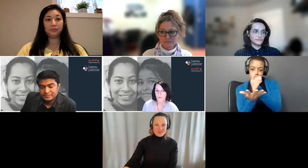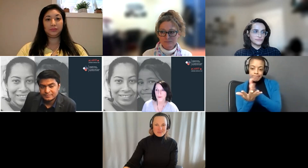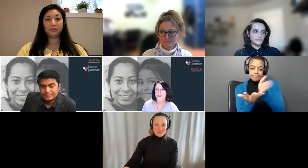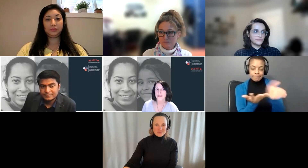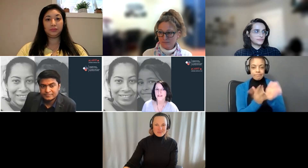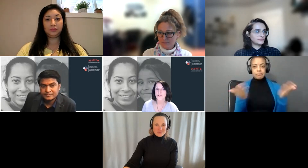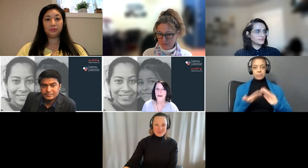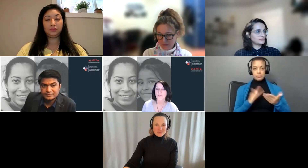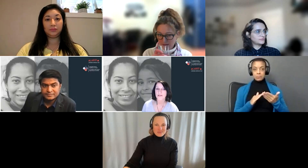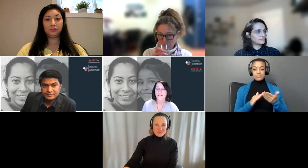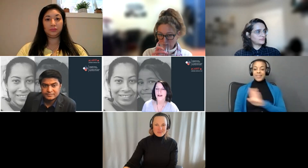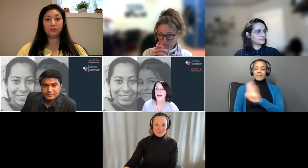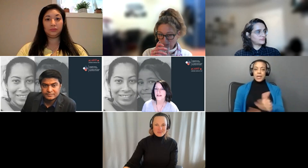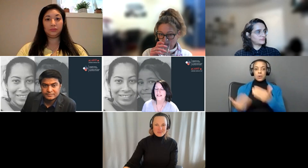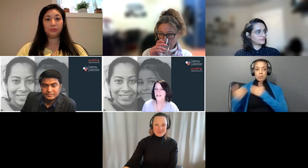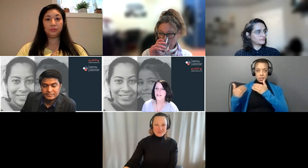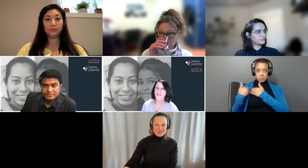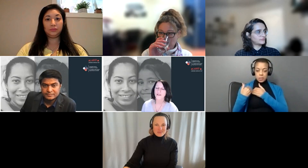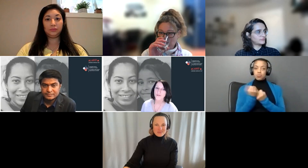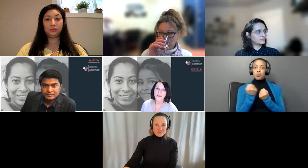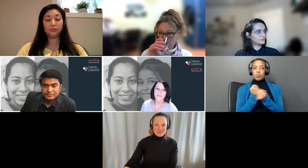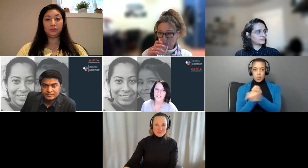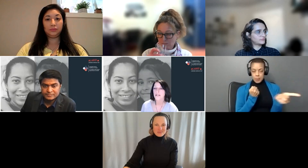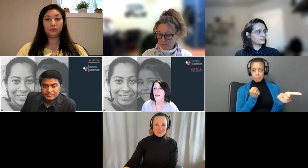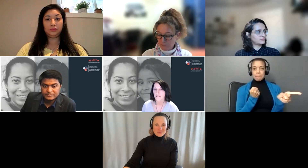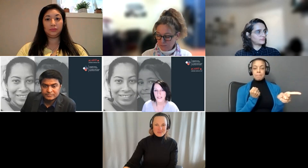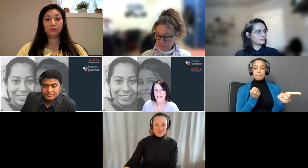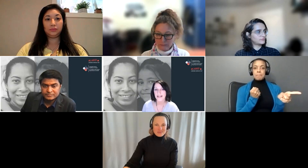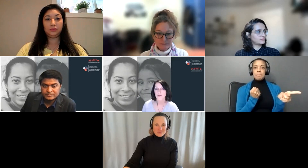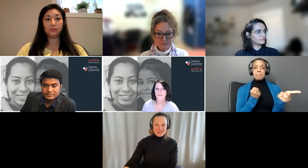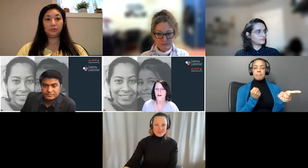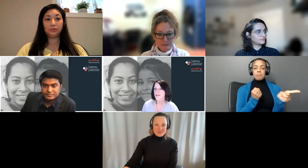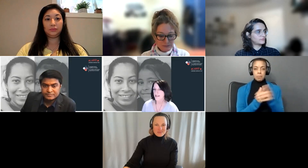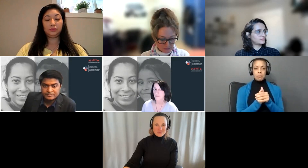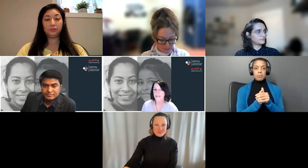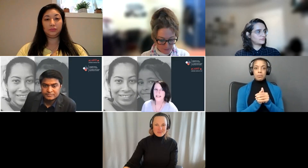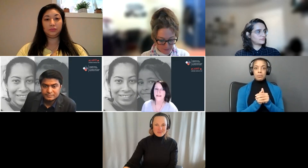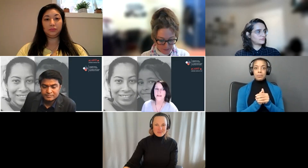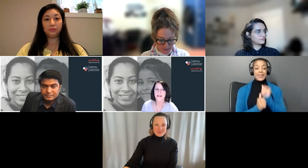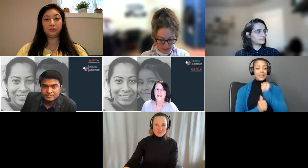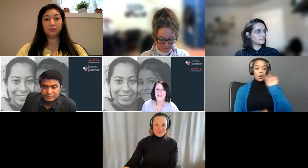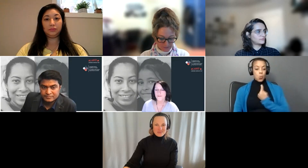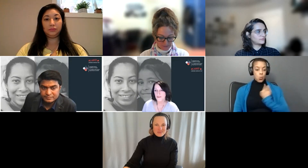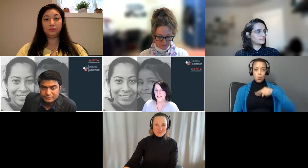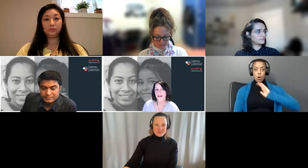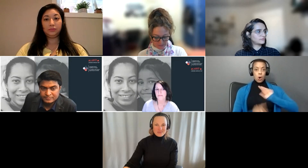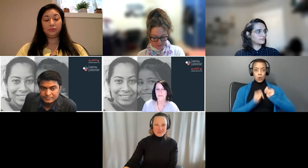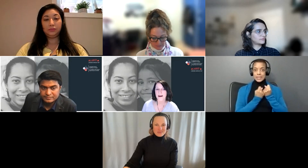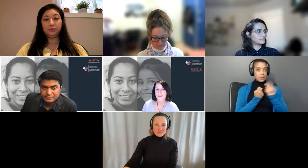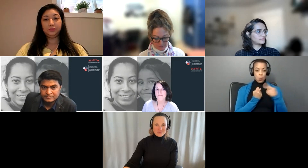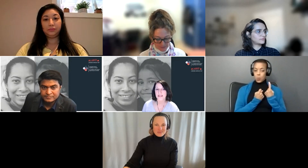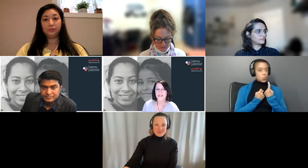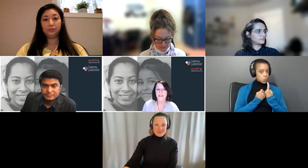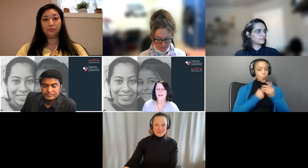nouvellement arrivés au pays. Et pour supporter ces nouveaux immigrants, ce n'est pas exclusif avec nos équipes, mais